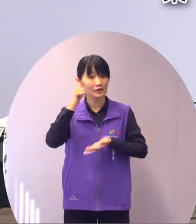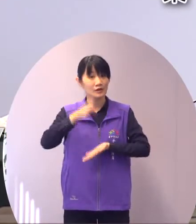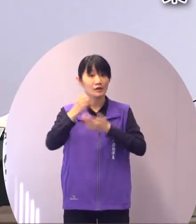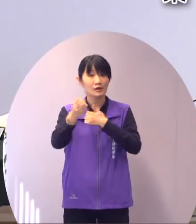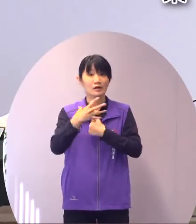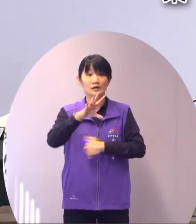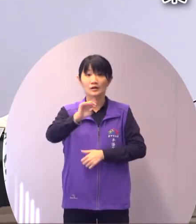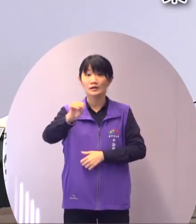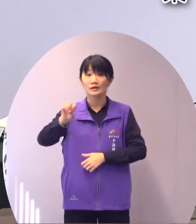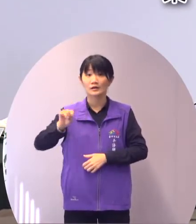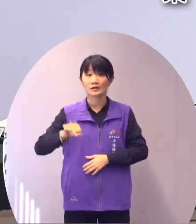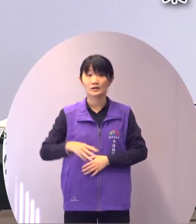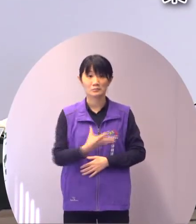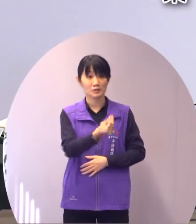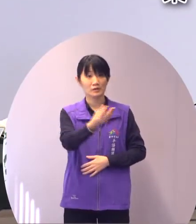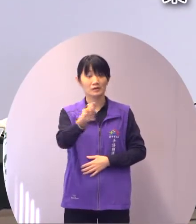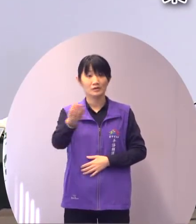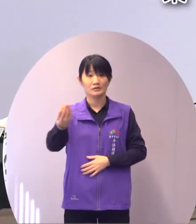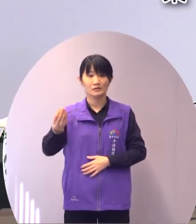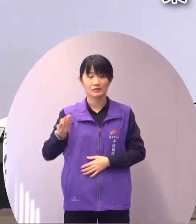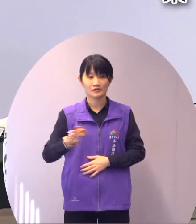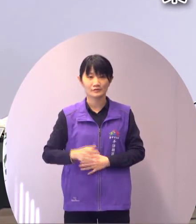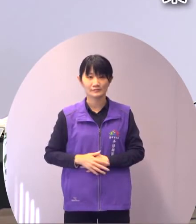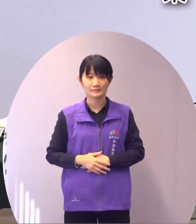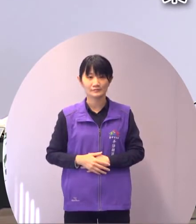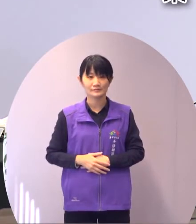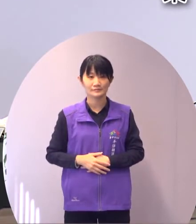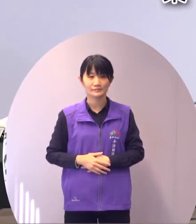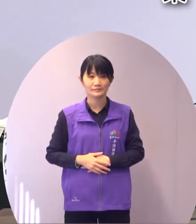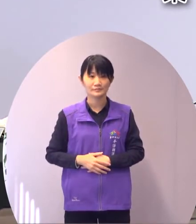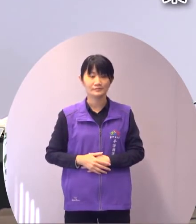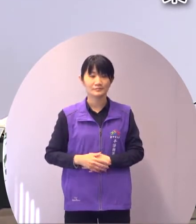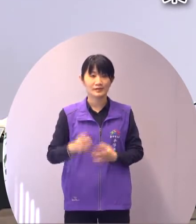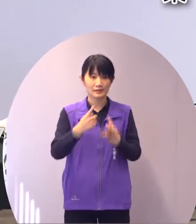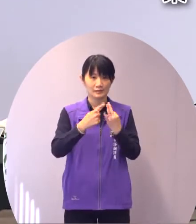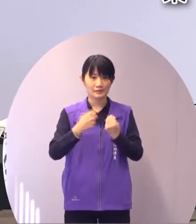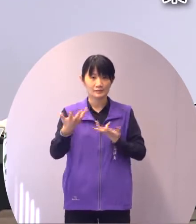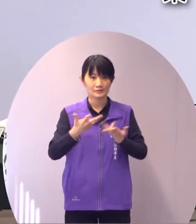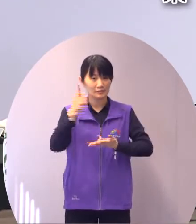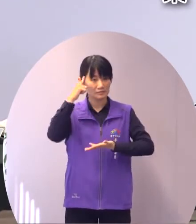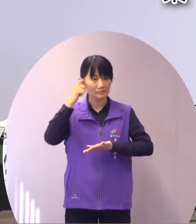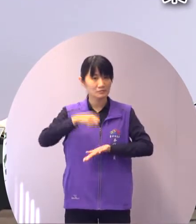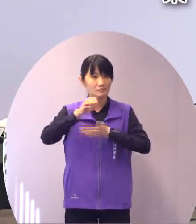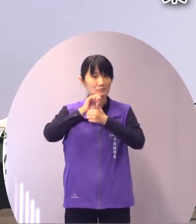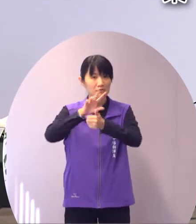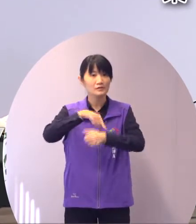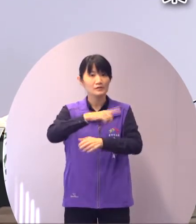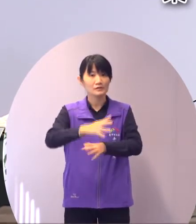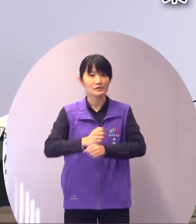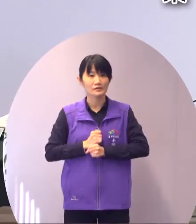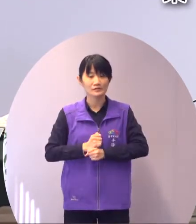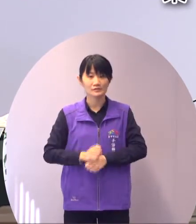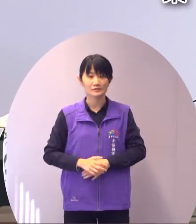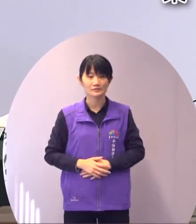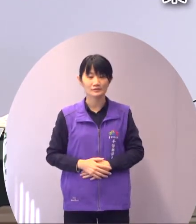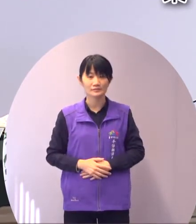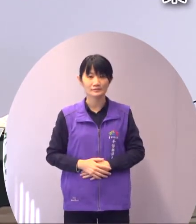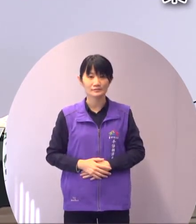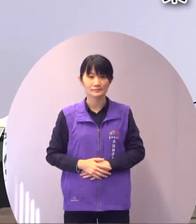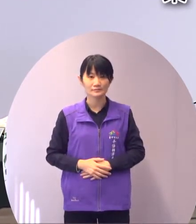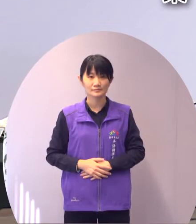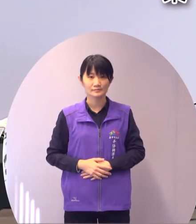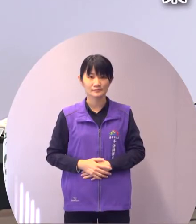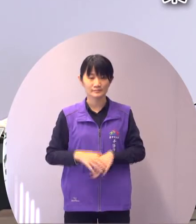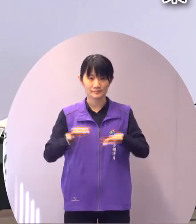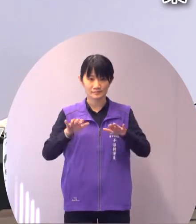议？好，没有的话哈，有个事情要提醒大家哈，因为这次会议